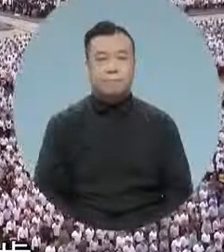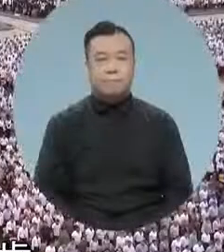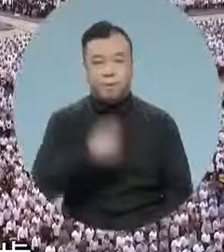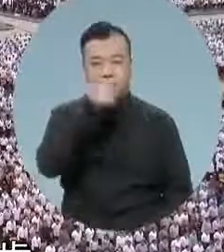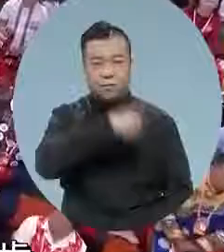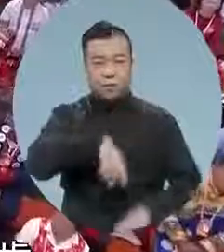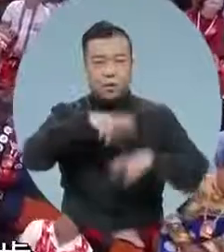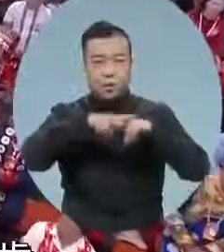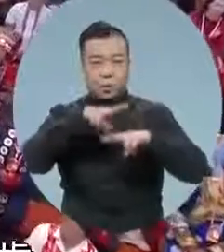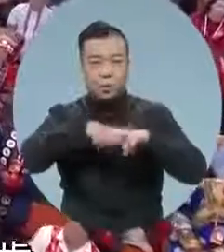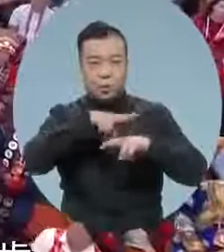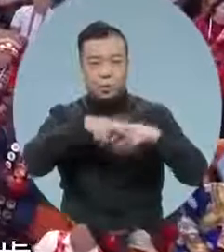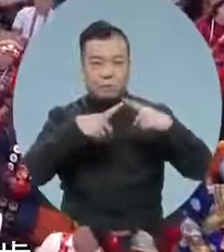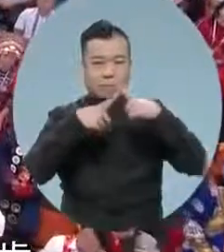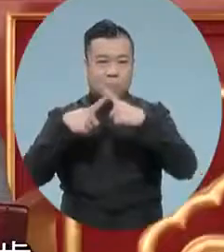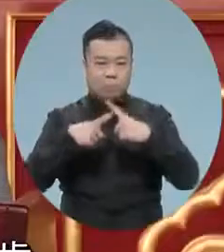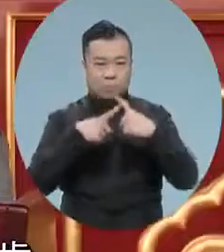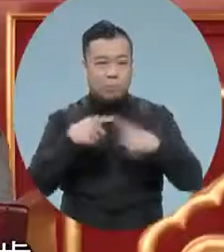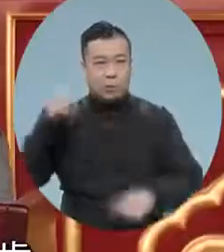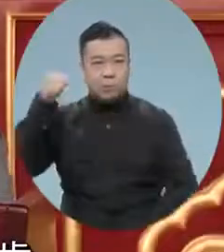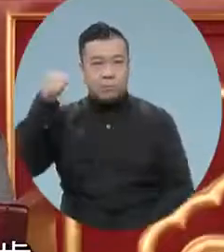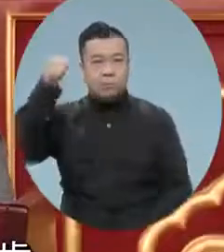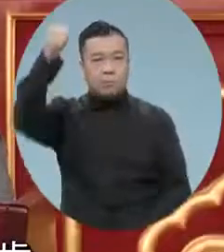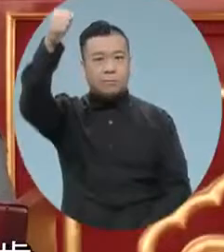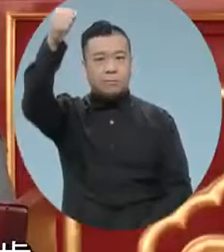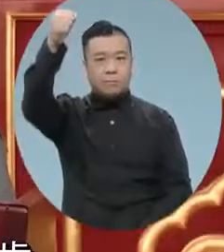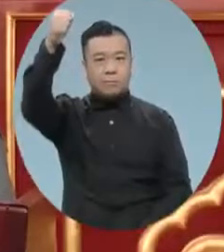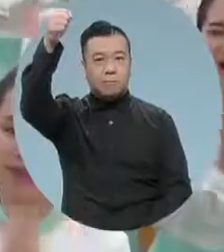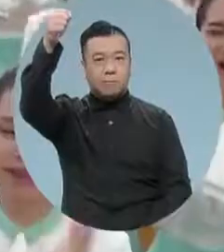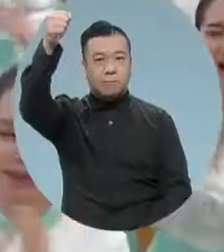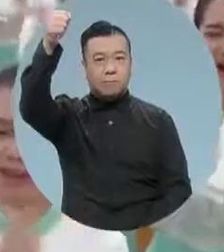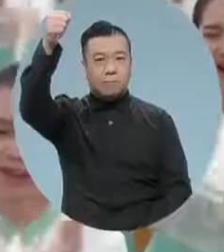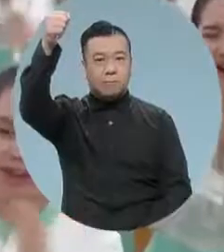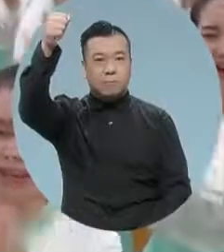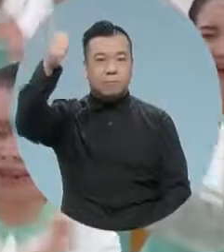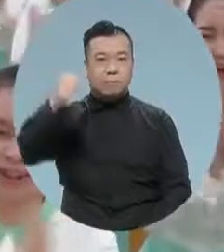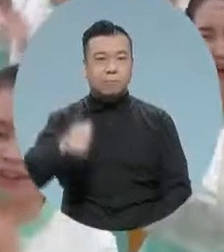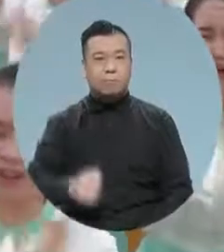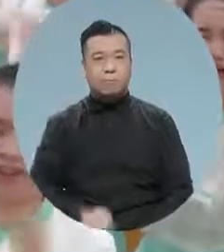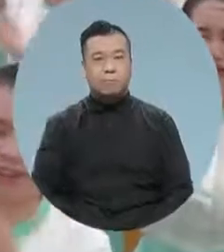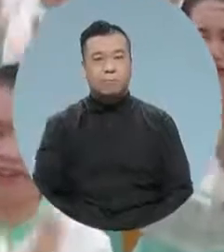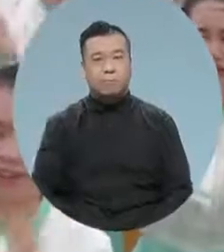伟大光荣英雄的中国人民万岁。